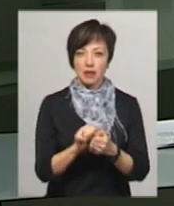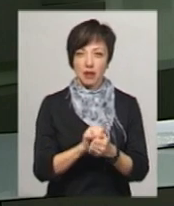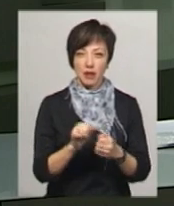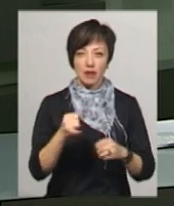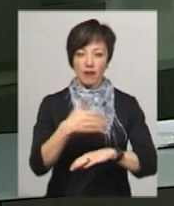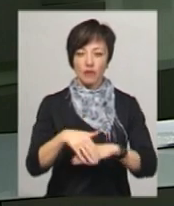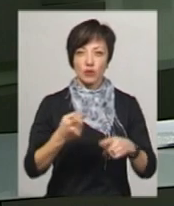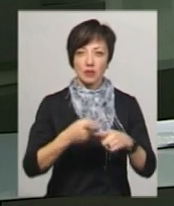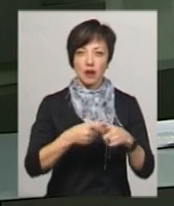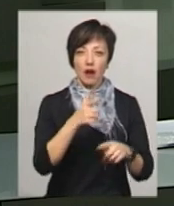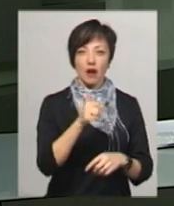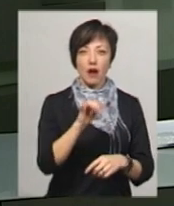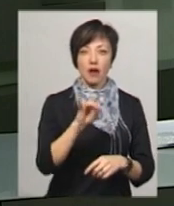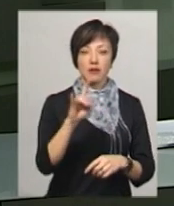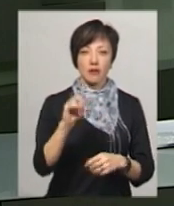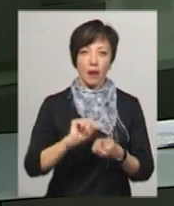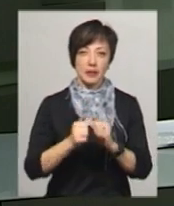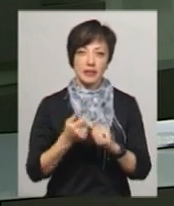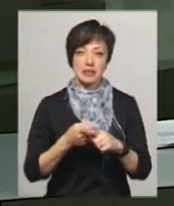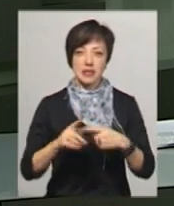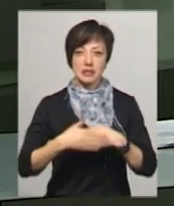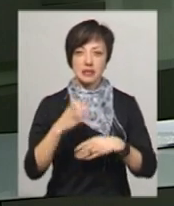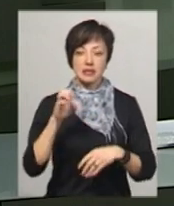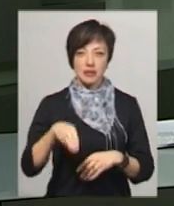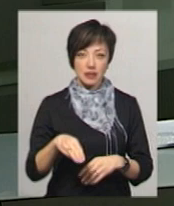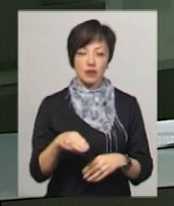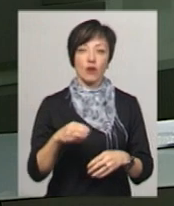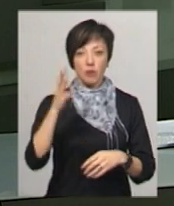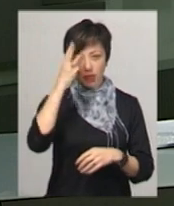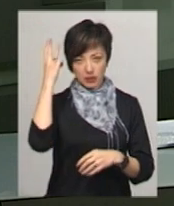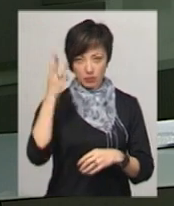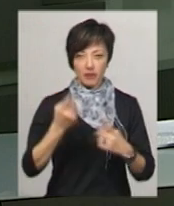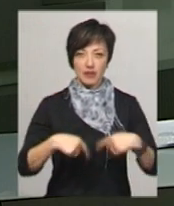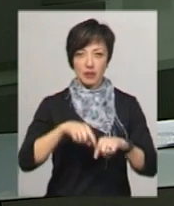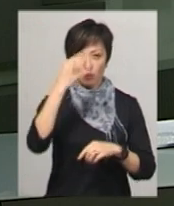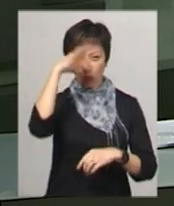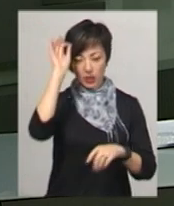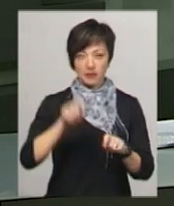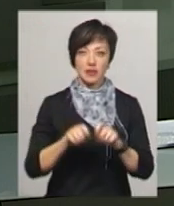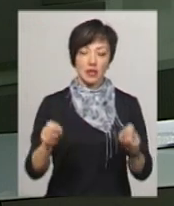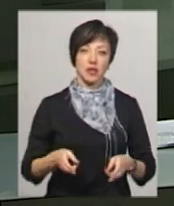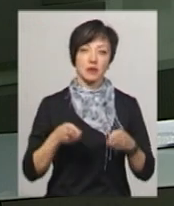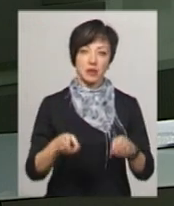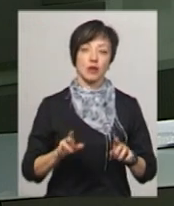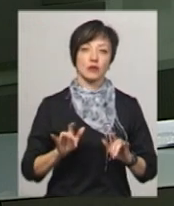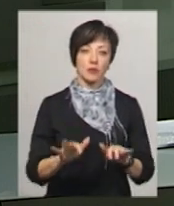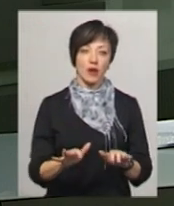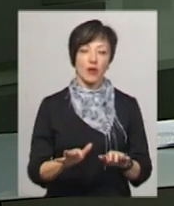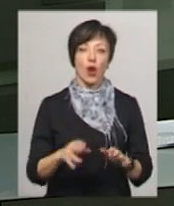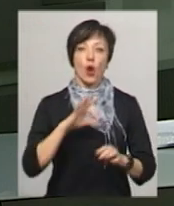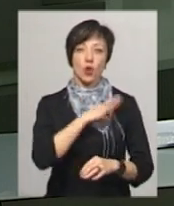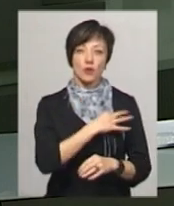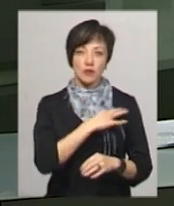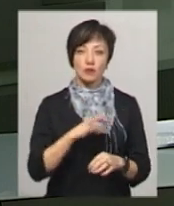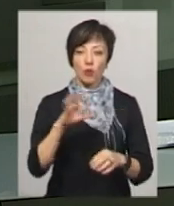розі вулиць Гагаріна та Кам'янецької. Це санкція статті, за якою у Хмельницькому відділі поліції відкрили кримінальне провадження. Розслідування